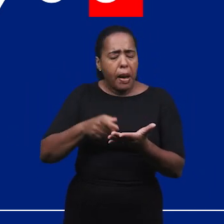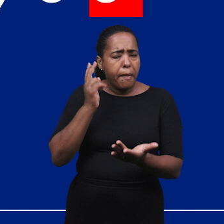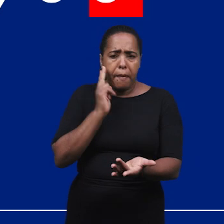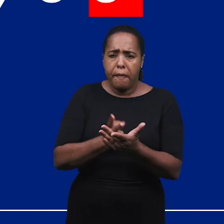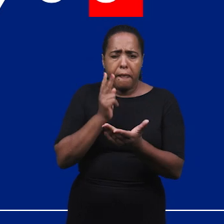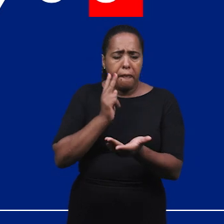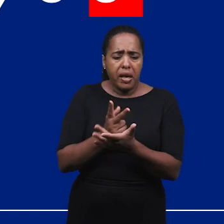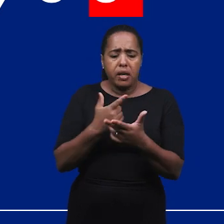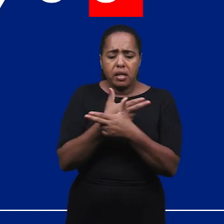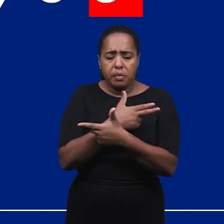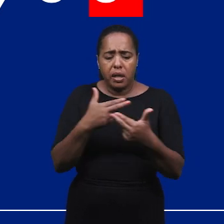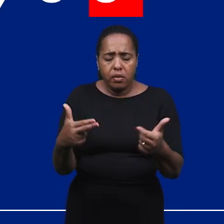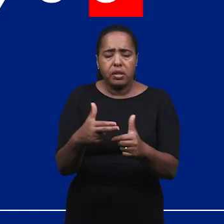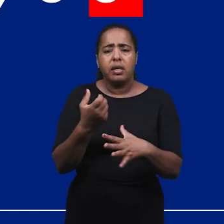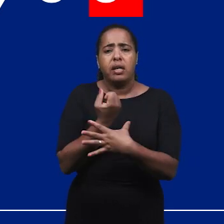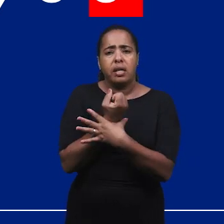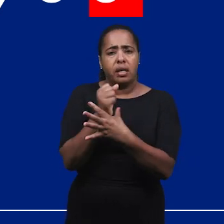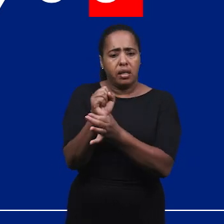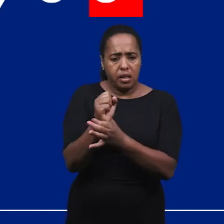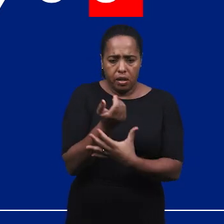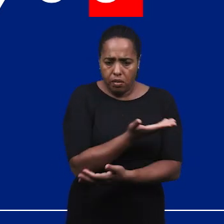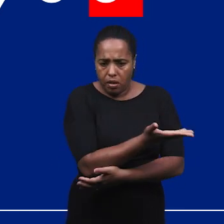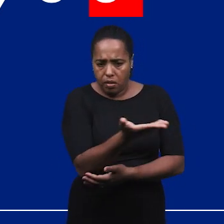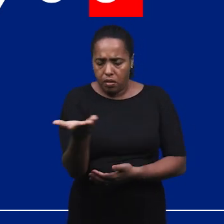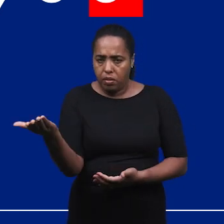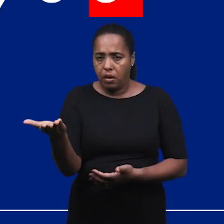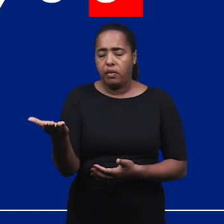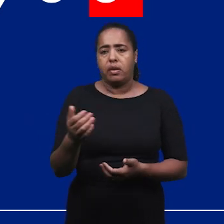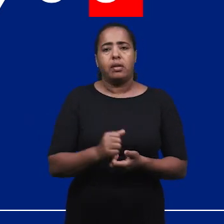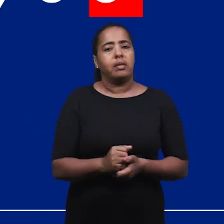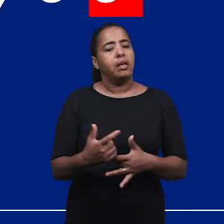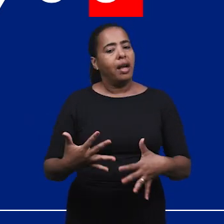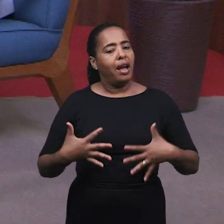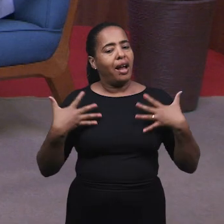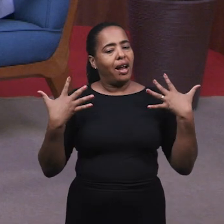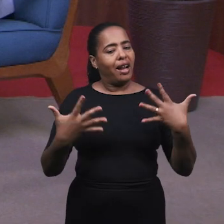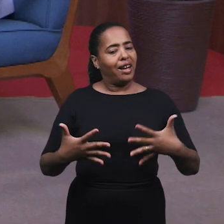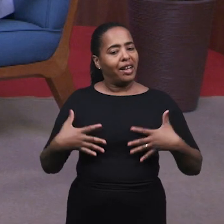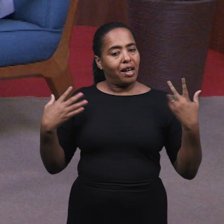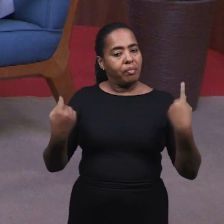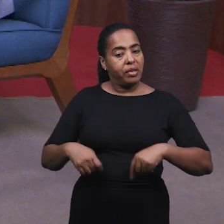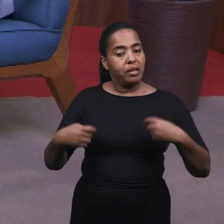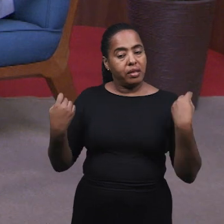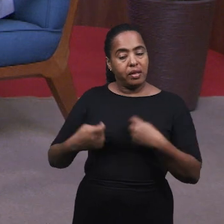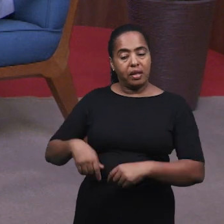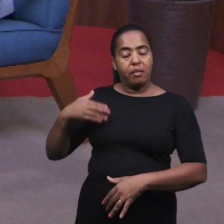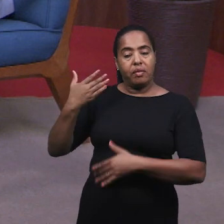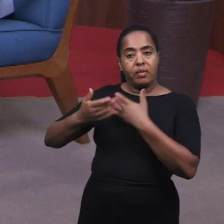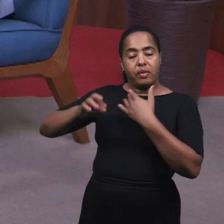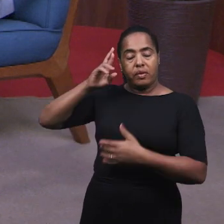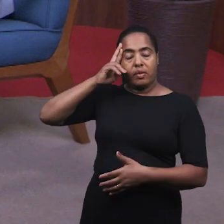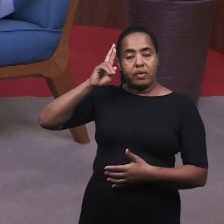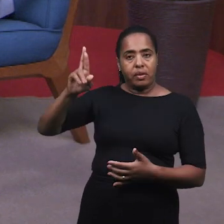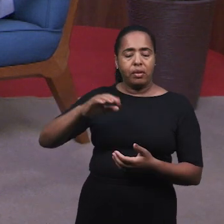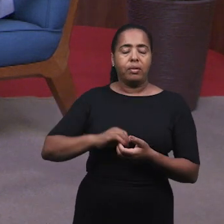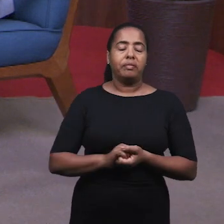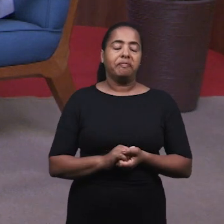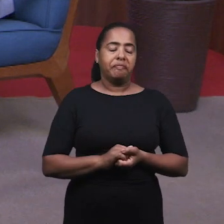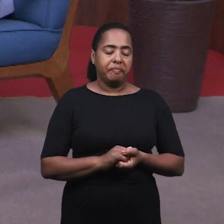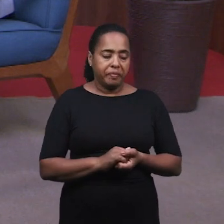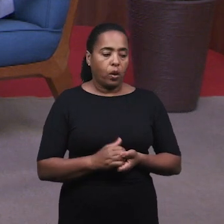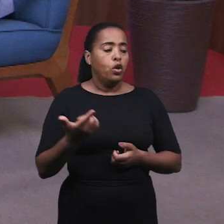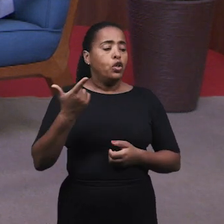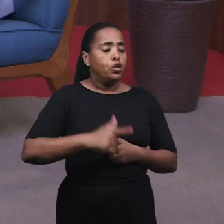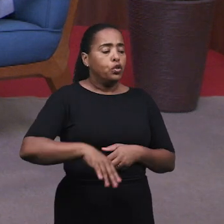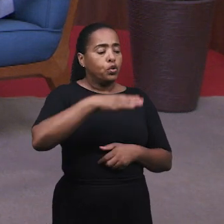mêmes choses, qui est l'assurance pour vous. Maintenant, j'aimerais apporter ici à nouveau. C'est un